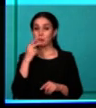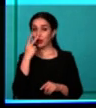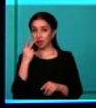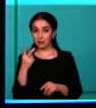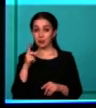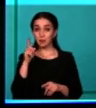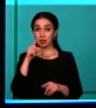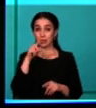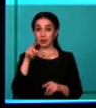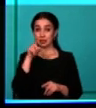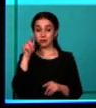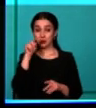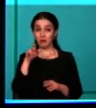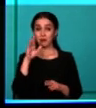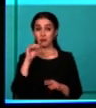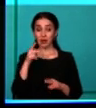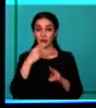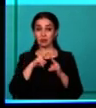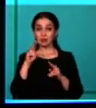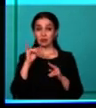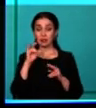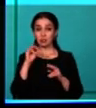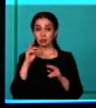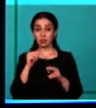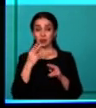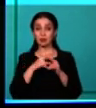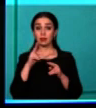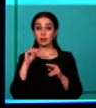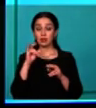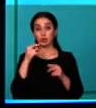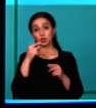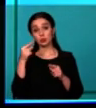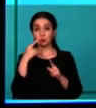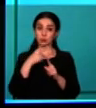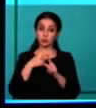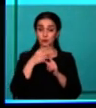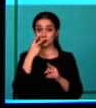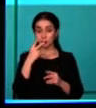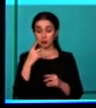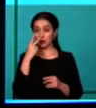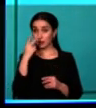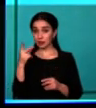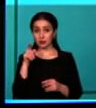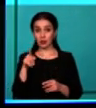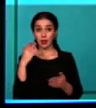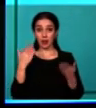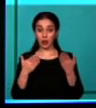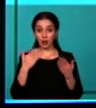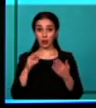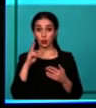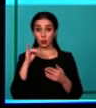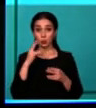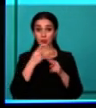qaratamiz? Ildizlarga va darajalarga, darajalarning to'q juftligiga. Qaraylik, agar ko'pxat